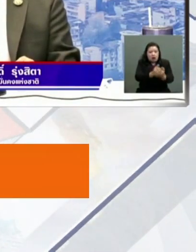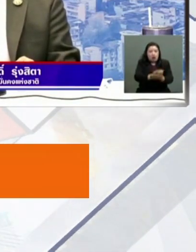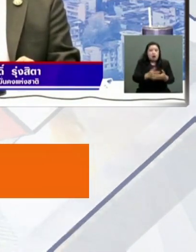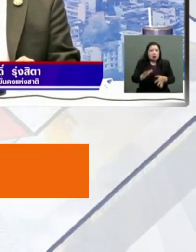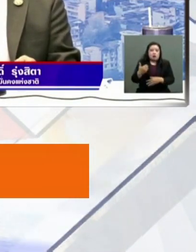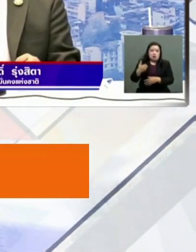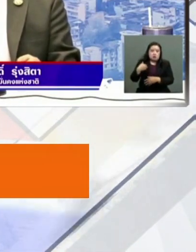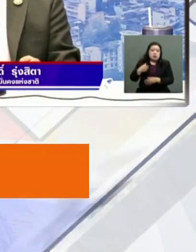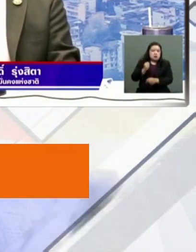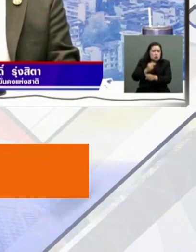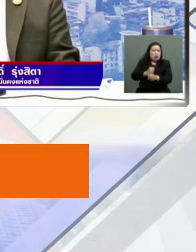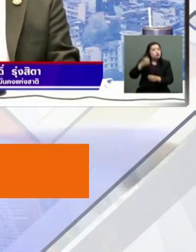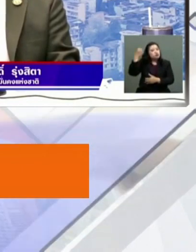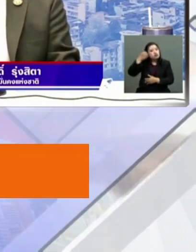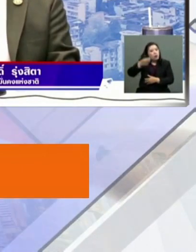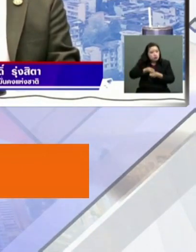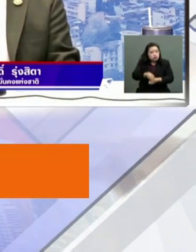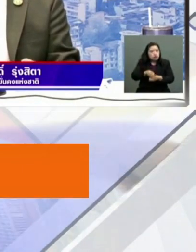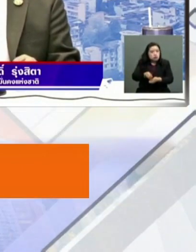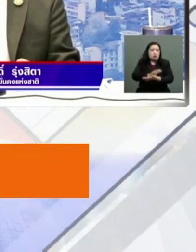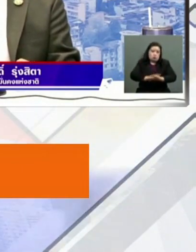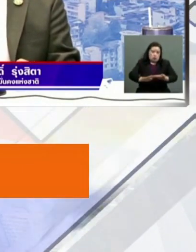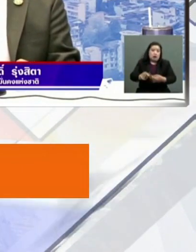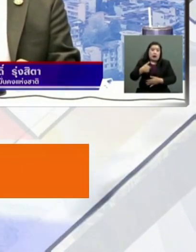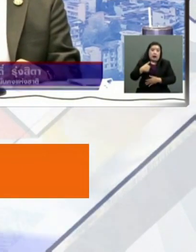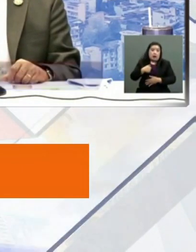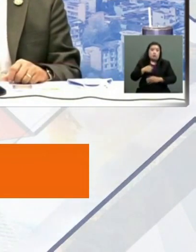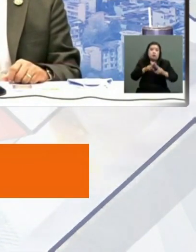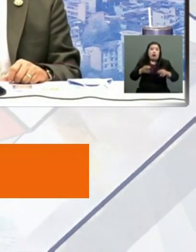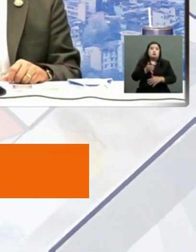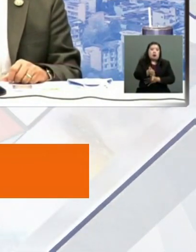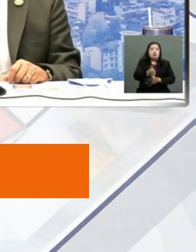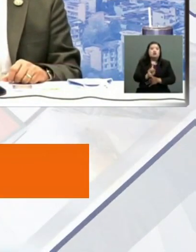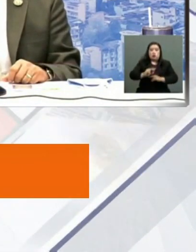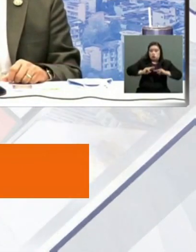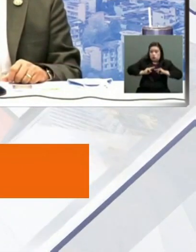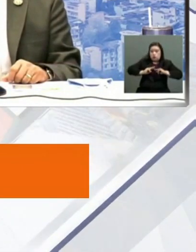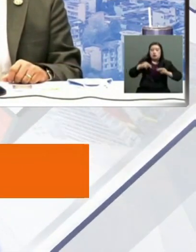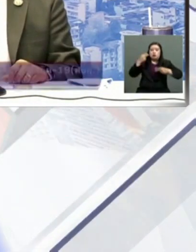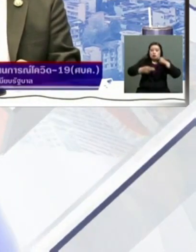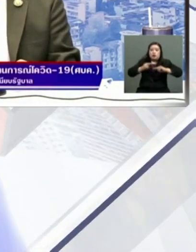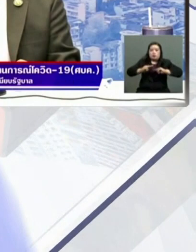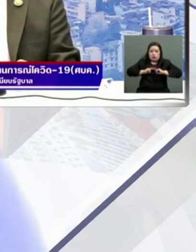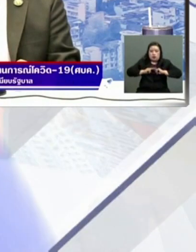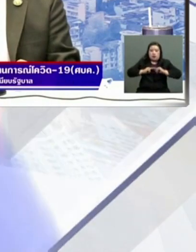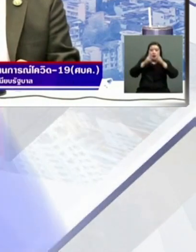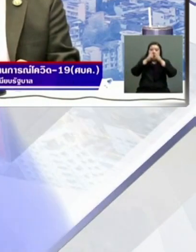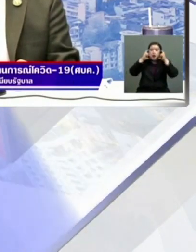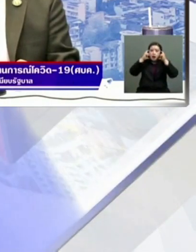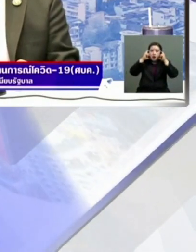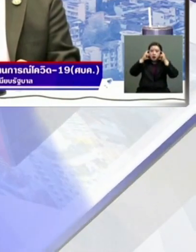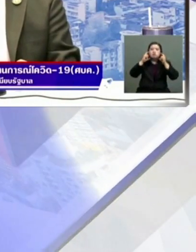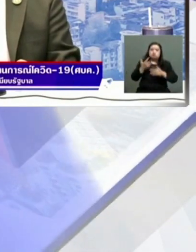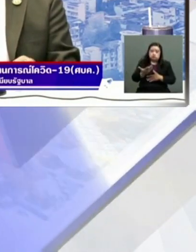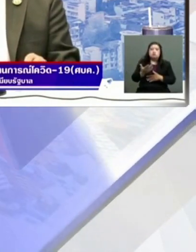ททำความสะอาดทุกวันเป็นต้นครับในขณะเดียวกันผู้รับบริการก็ต้องหนึ่งก็ต้องดูแลตัวเองเช่นเดียวกันใส่หน้ากากในจังหวะที่เหมาะส